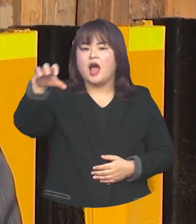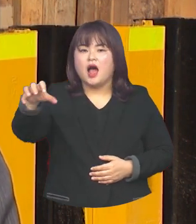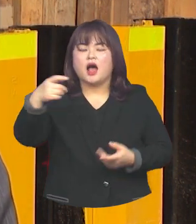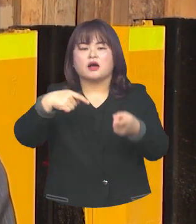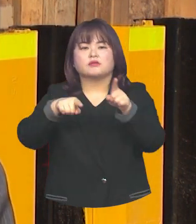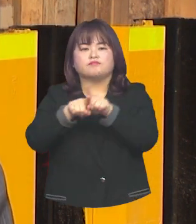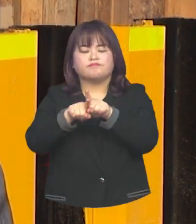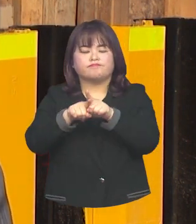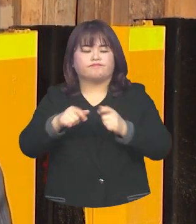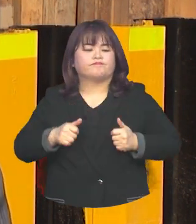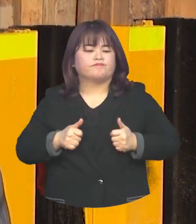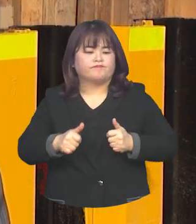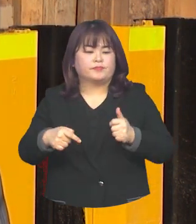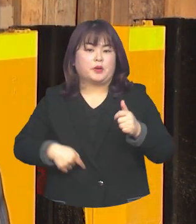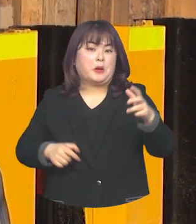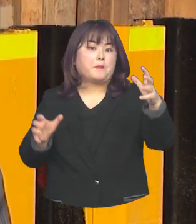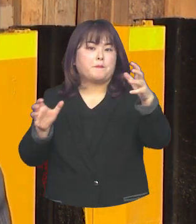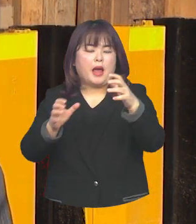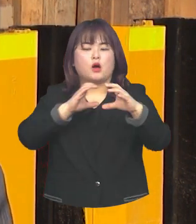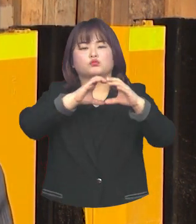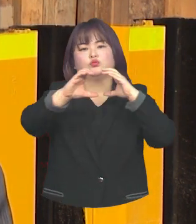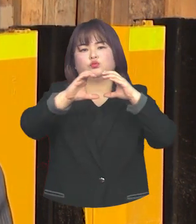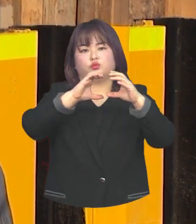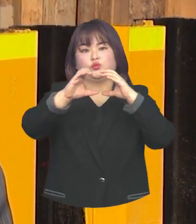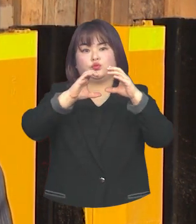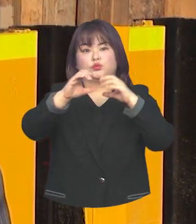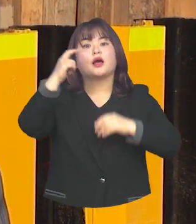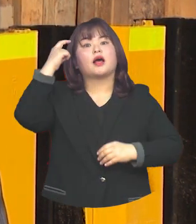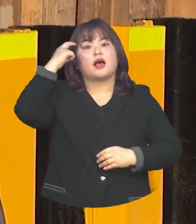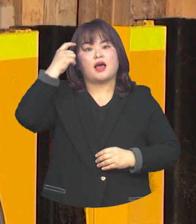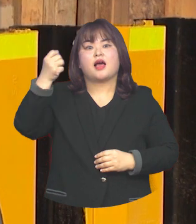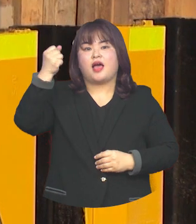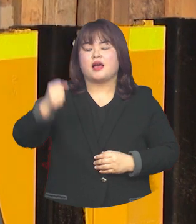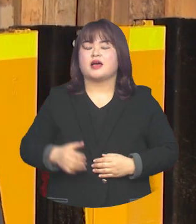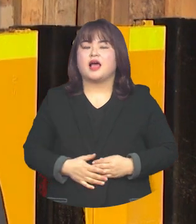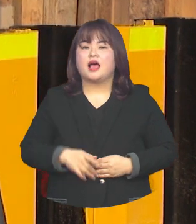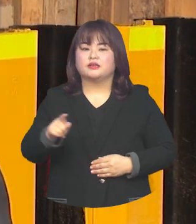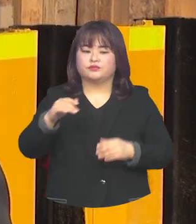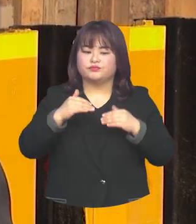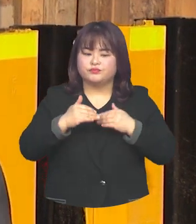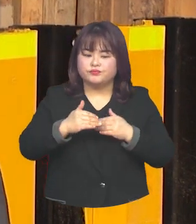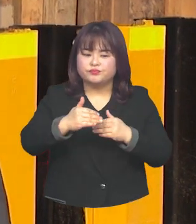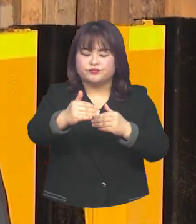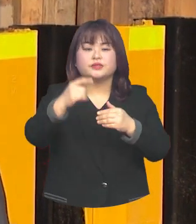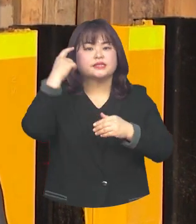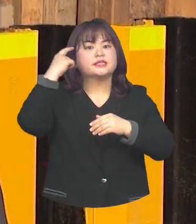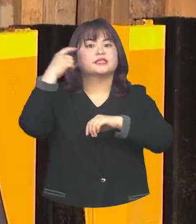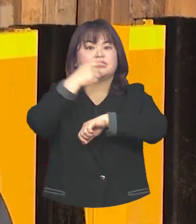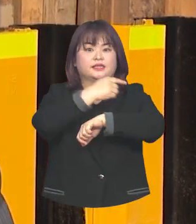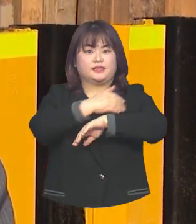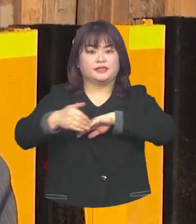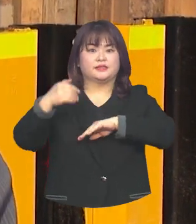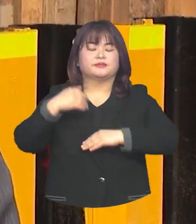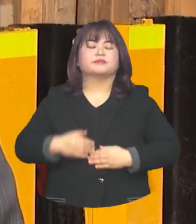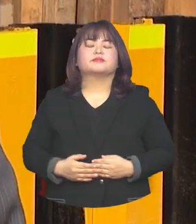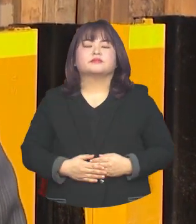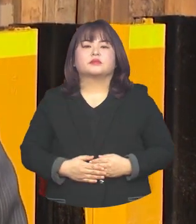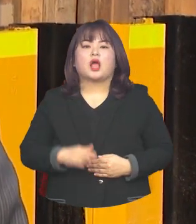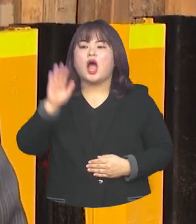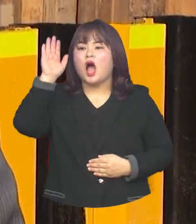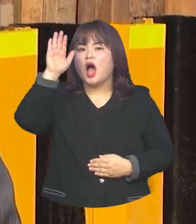에코플랜트가 굉장히 열심히 협력을 하고 소통을 했다고 생각합니다. 그 기조를 계속 유지를 할